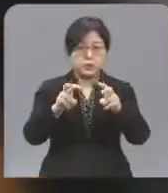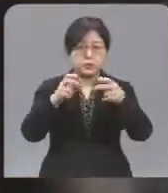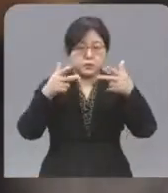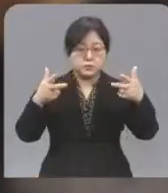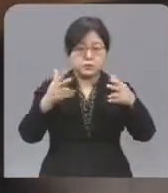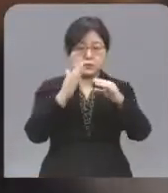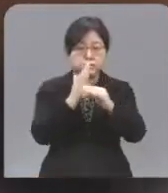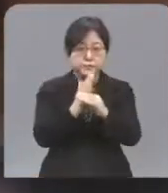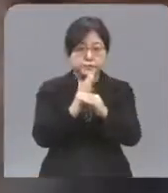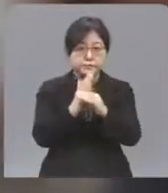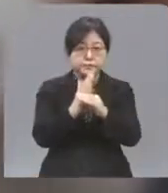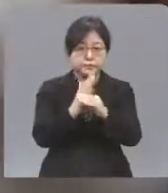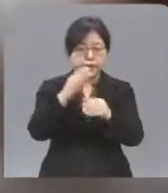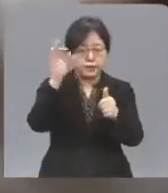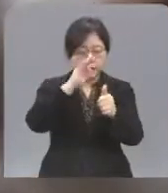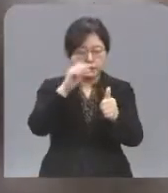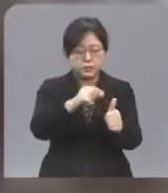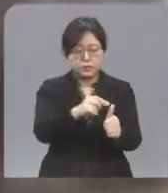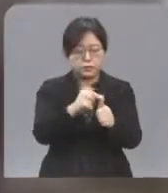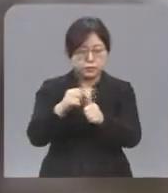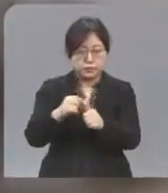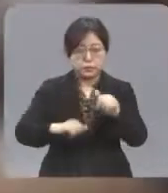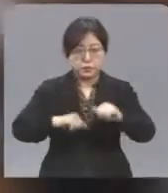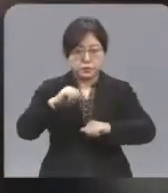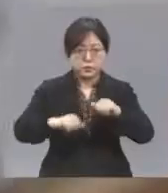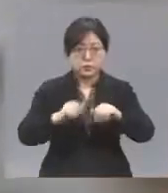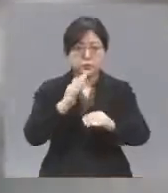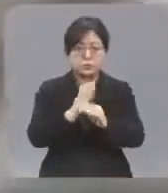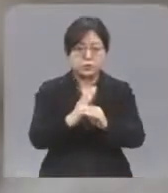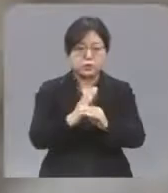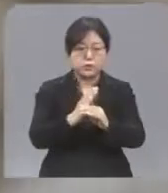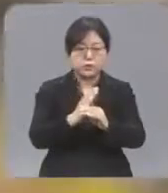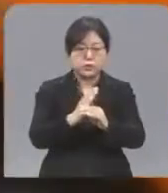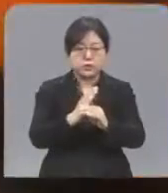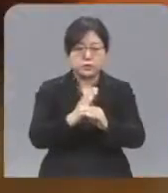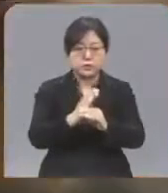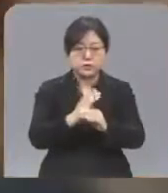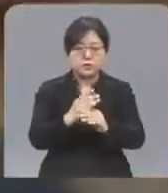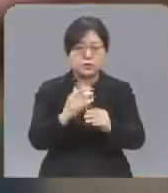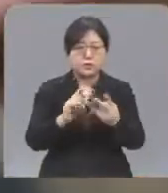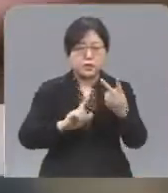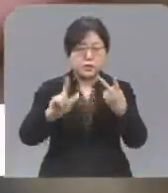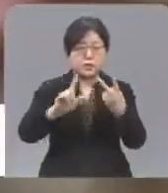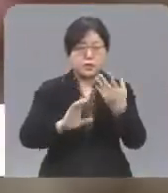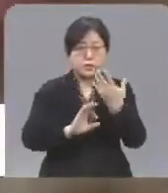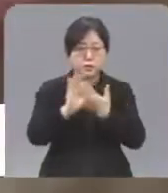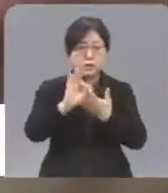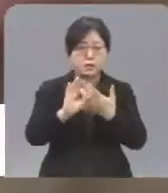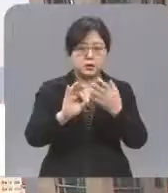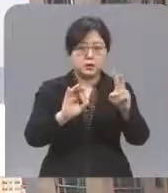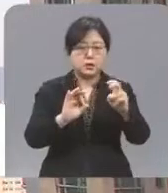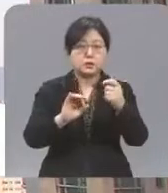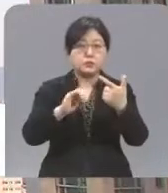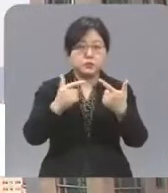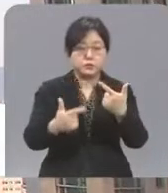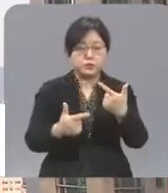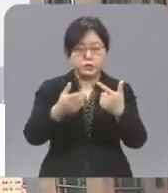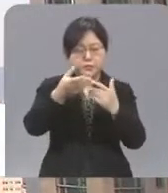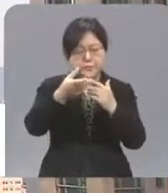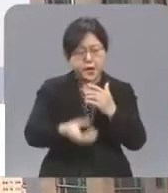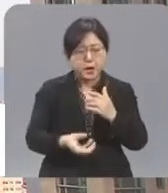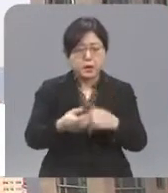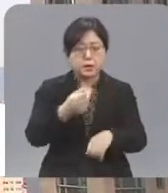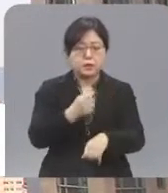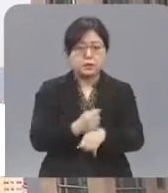27층을 중심으로 수색과 구조 작업이 이어졌는데요. 수색과 구조 작업은 지난 2일 오전 26톤 무게의 콘크리트 더미가